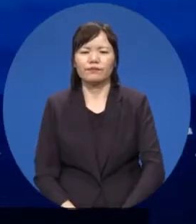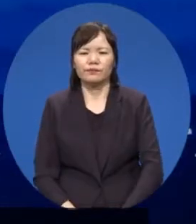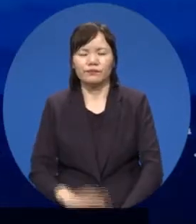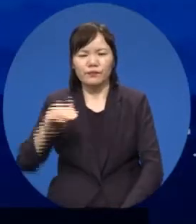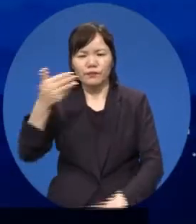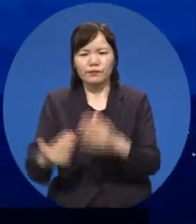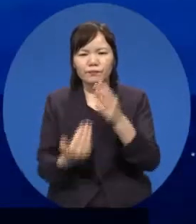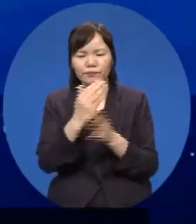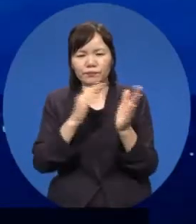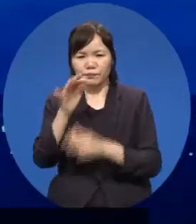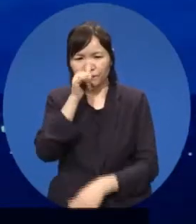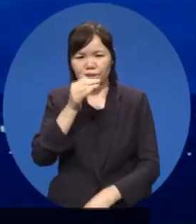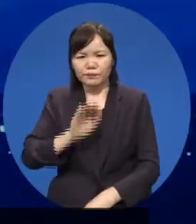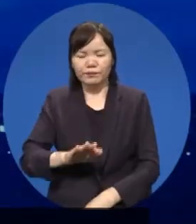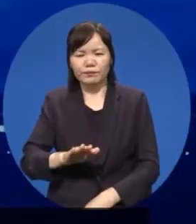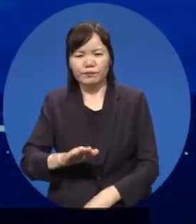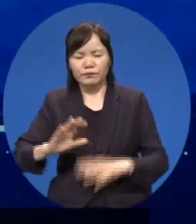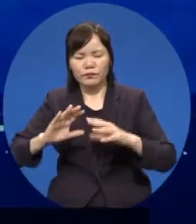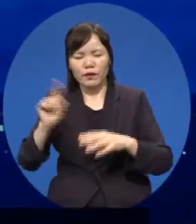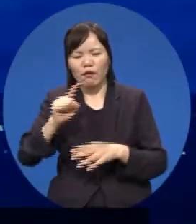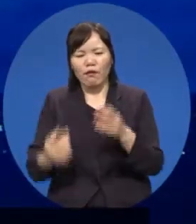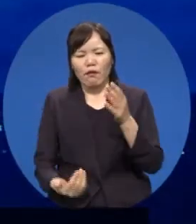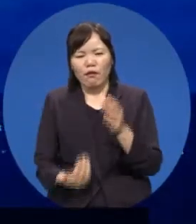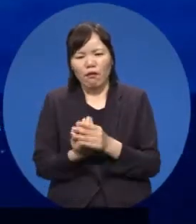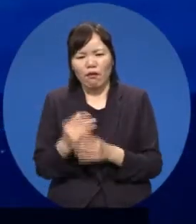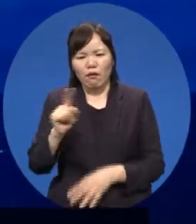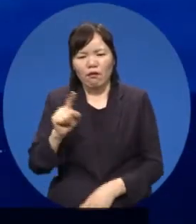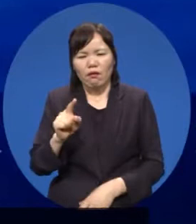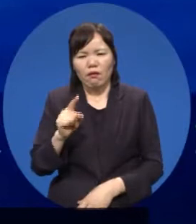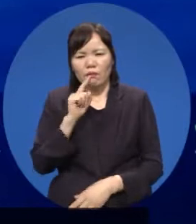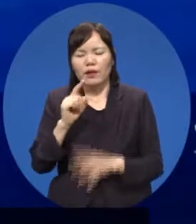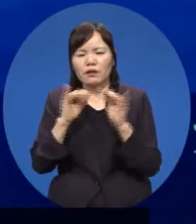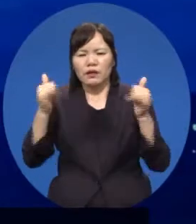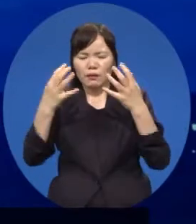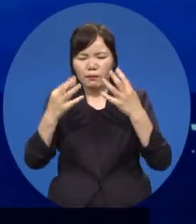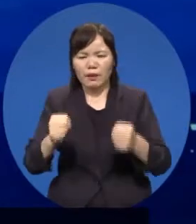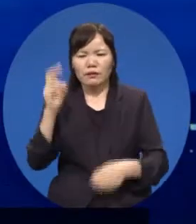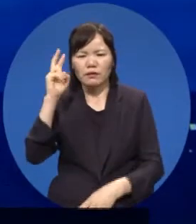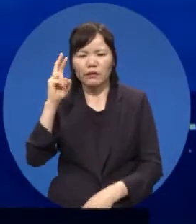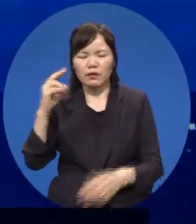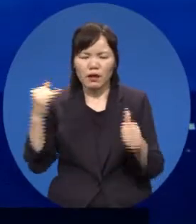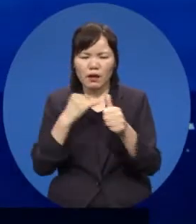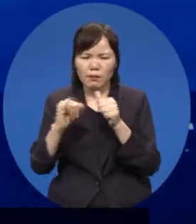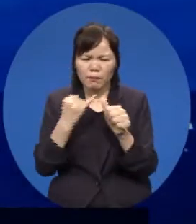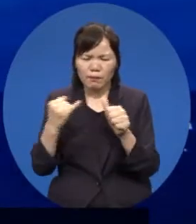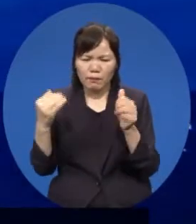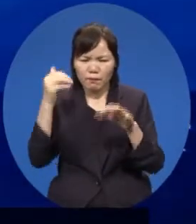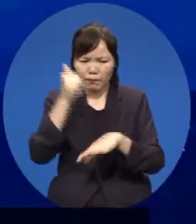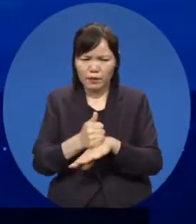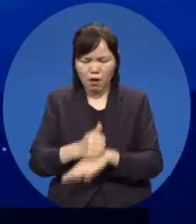이다음 사건 준비했는데 세상에 어떻게 이런 일이 있을 수가 있나 이렇게 말씀하시는 분들 많이 계십니다 부부싸움을 한 끝에